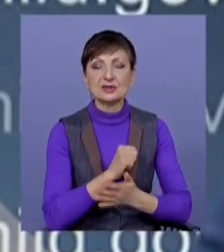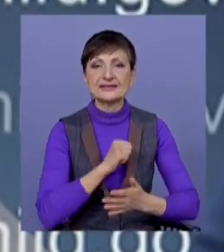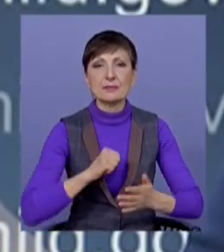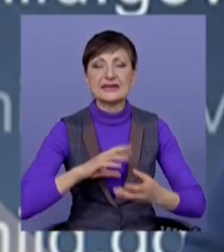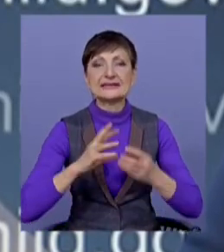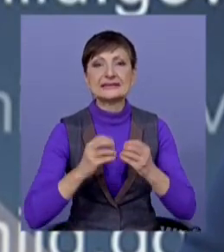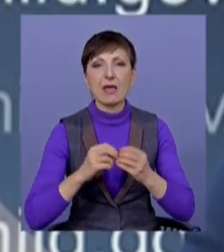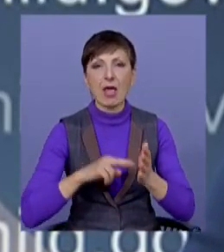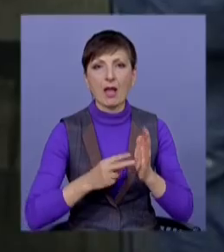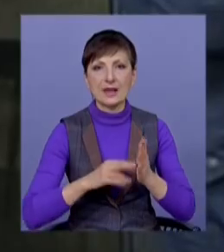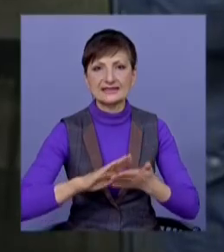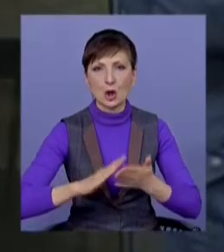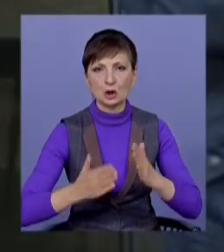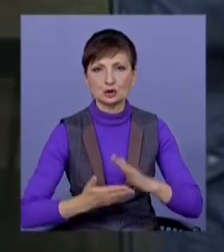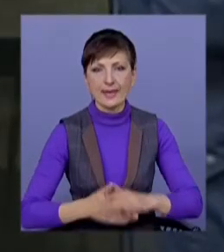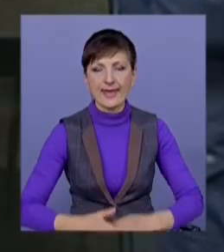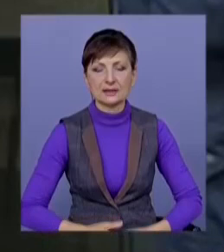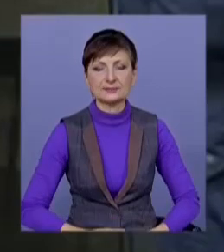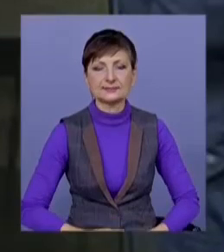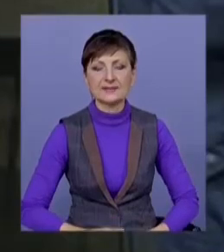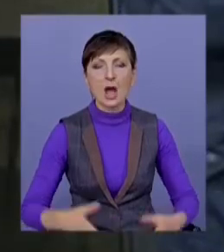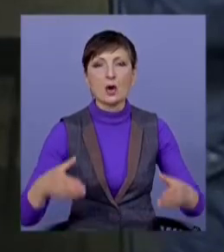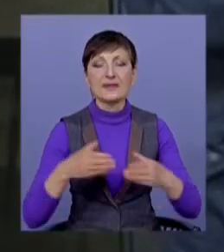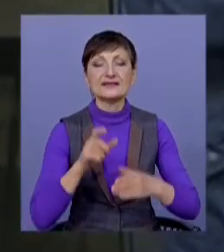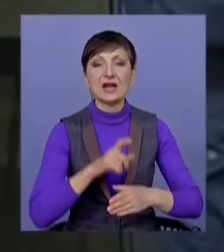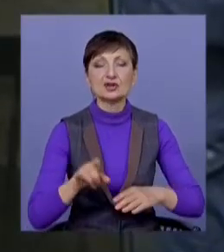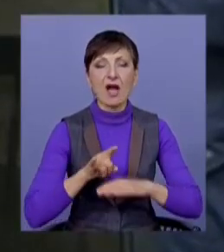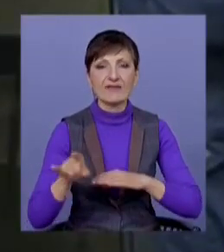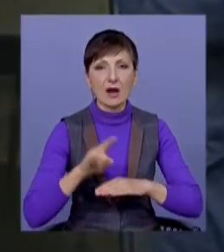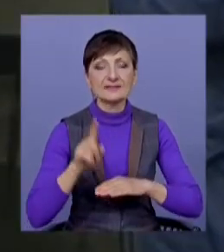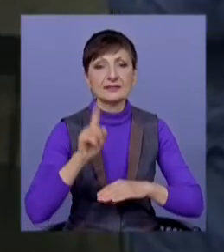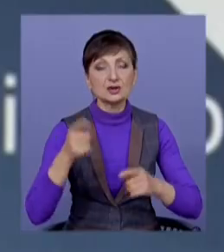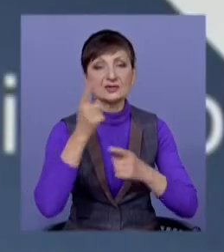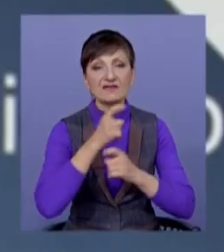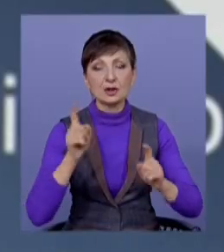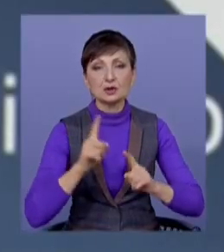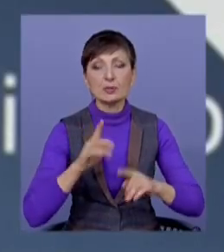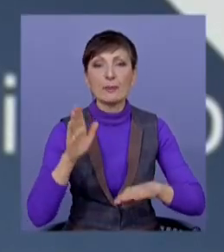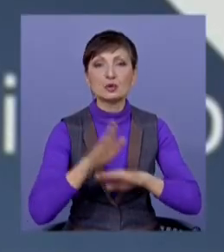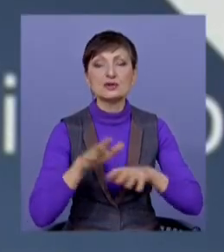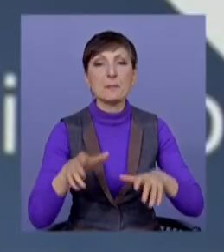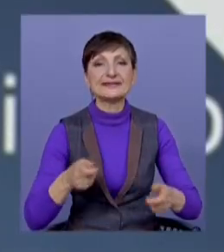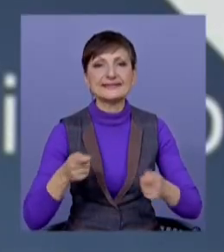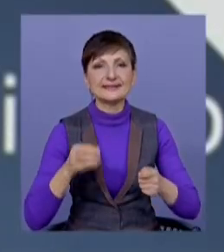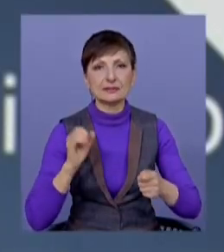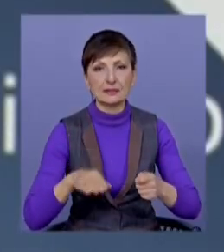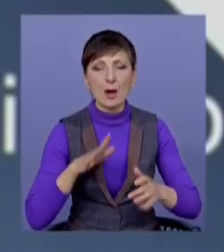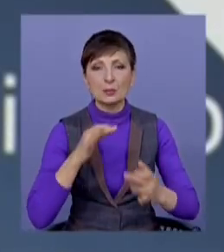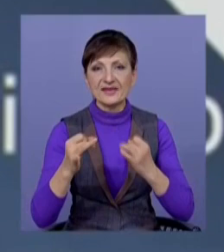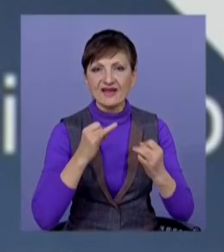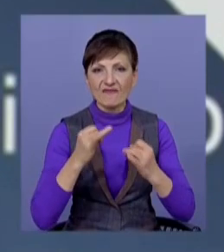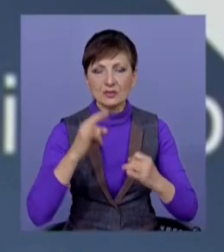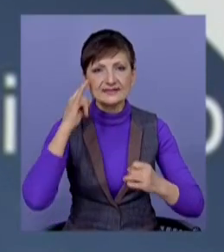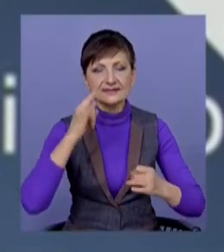целей соглашения. В Комитете гражданской авиации также заявили, что по поручению президента ведут переговоры